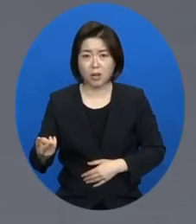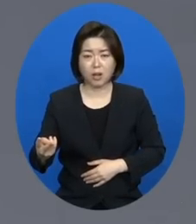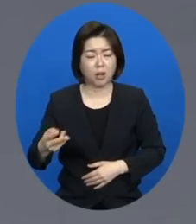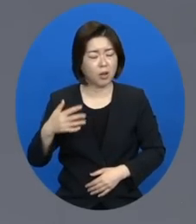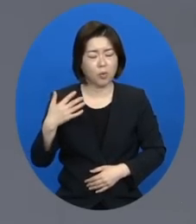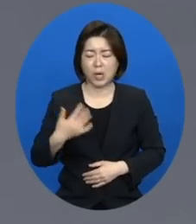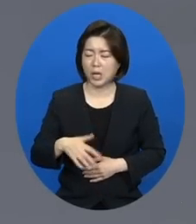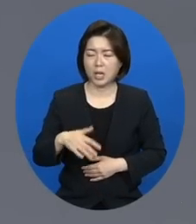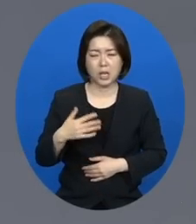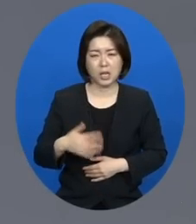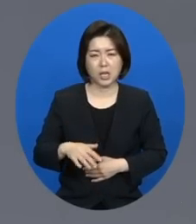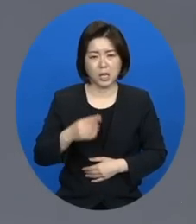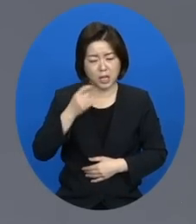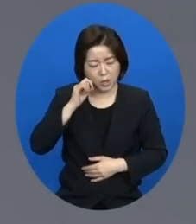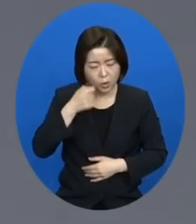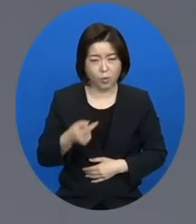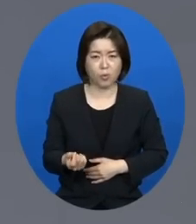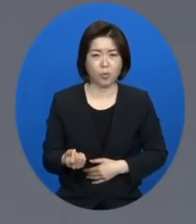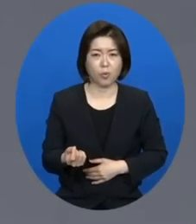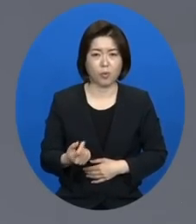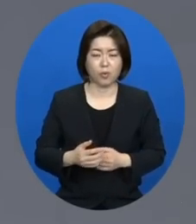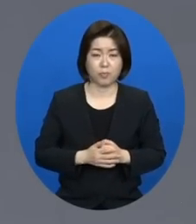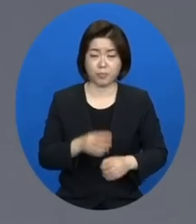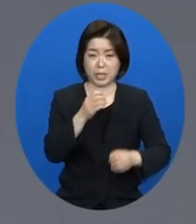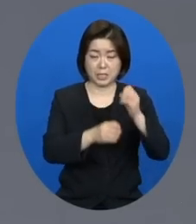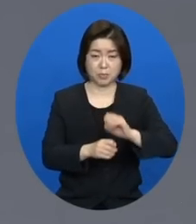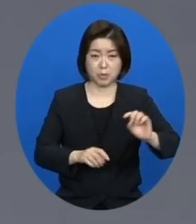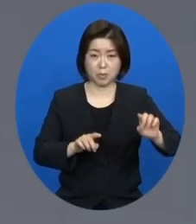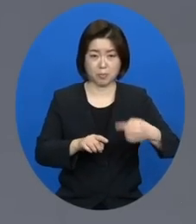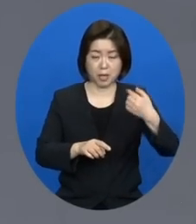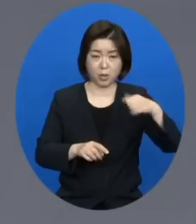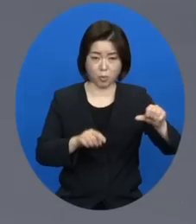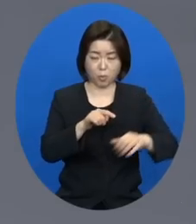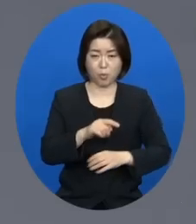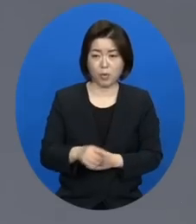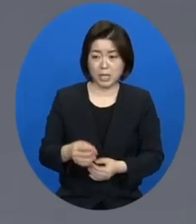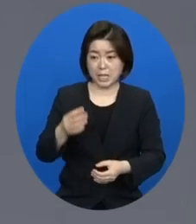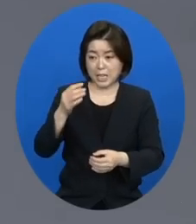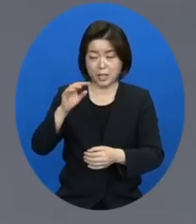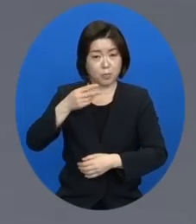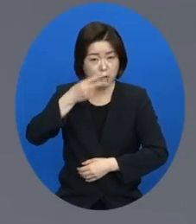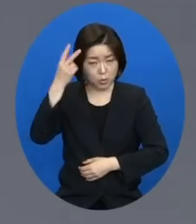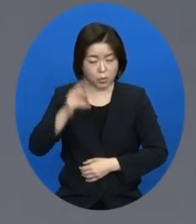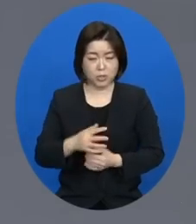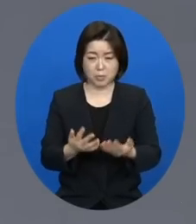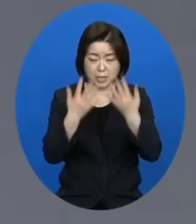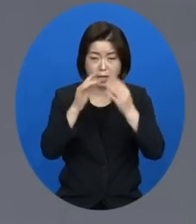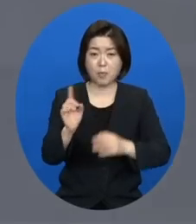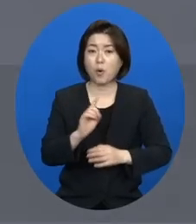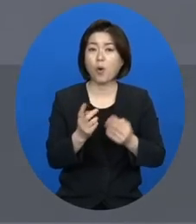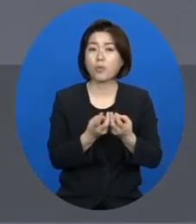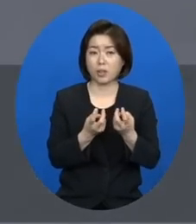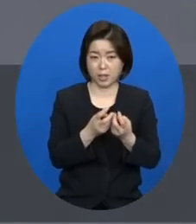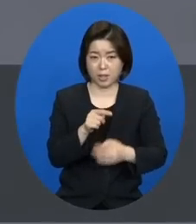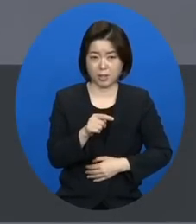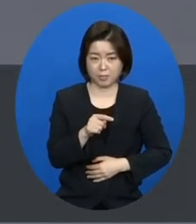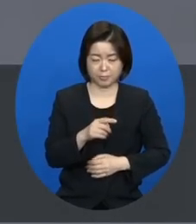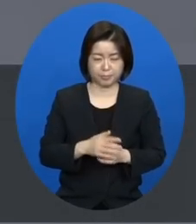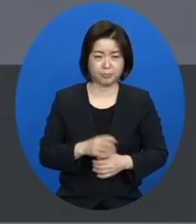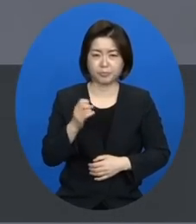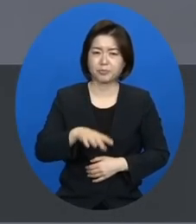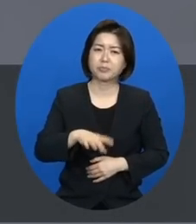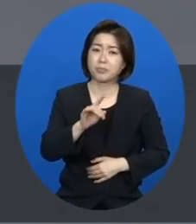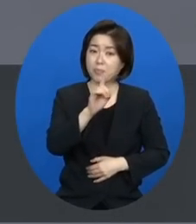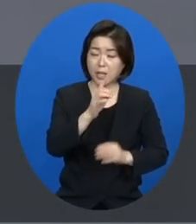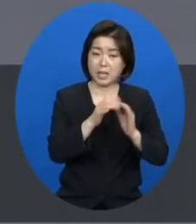기구만장한 인생입니다. 시편 105편에 요셉이 감옥에서 어떻게 하고 있었는지 이렇게 묘사하고 있어요. 쉬운 성경에. 그리고 먼저